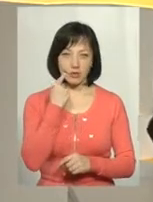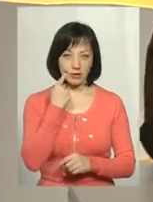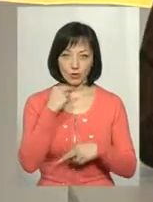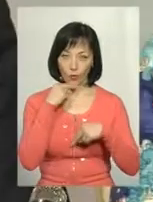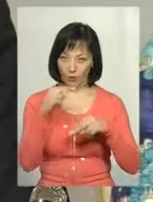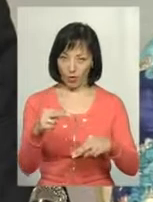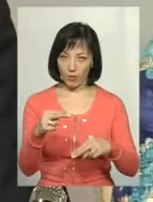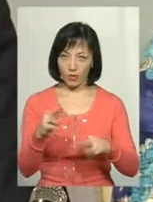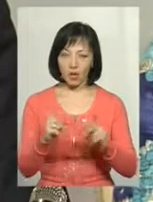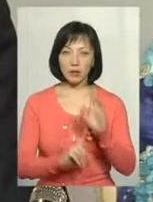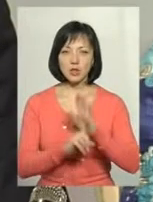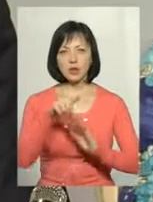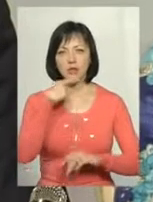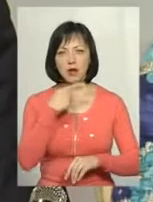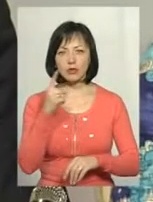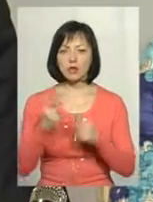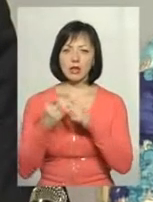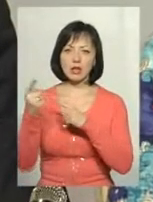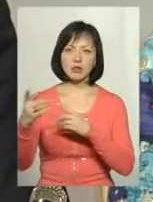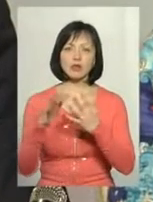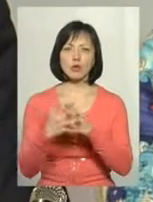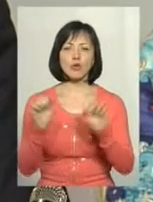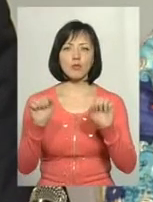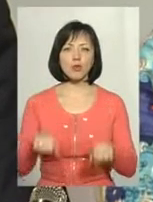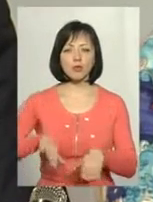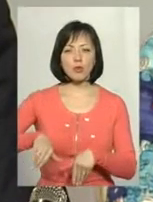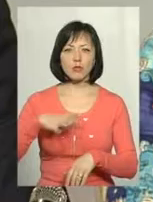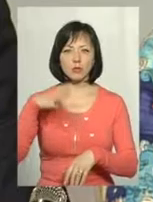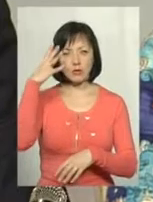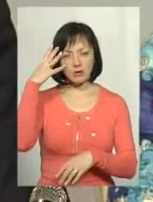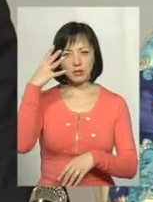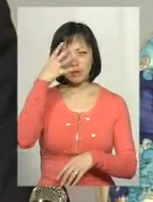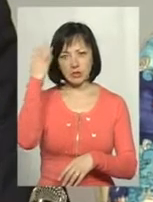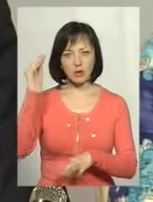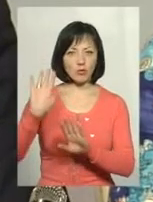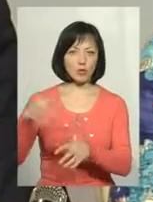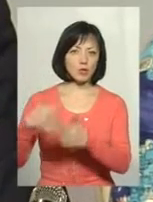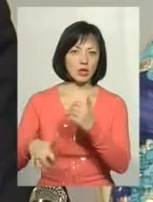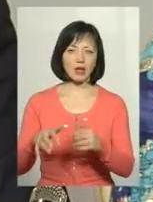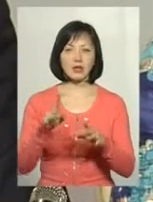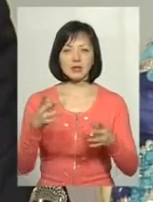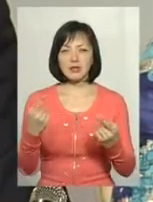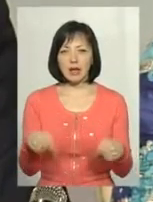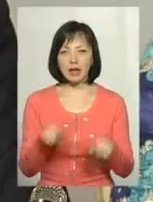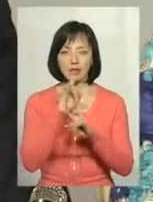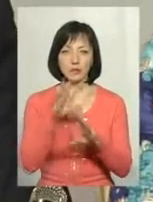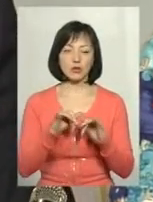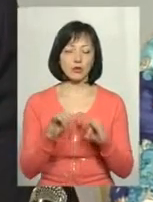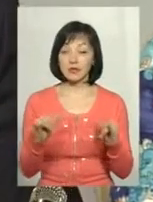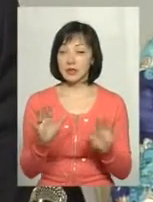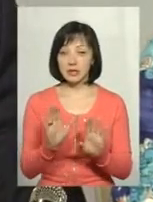Необділений, так як на початку казали, що найдальше село може потім бути забуте і загине, і не буде розвиватися, то